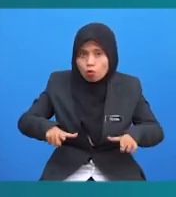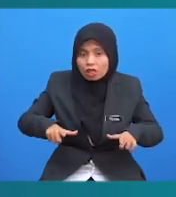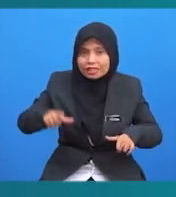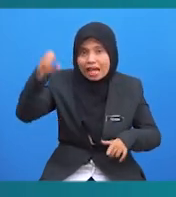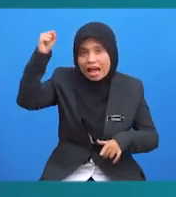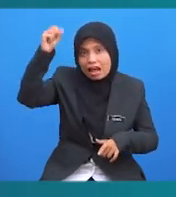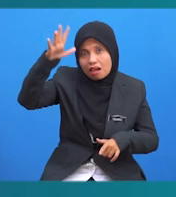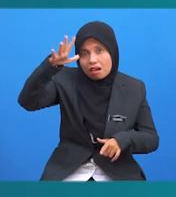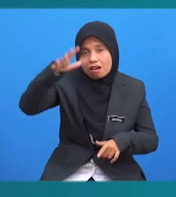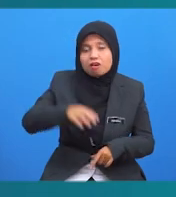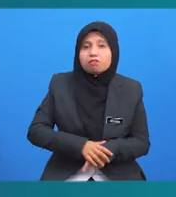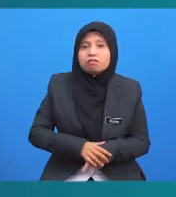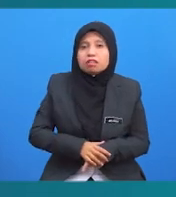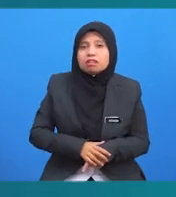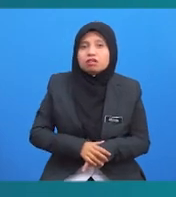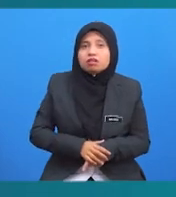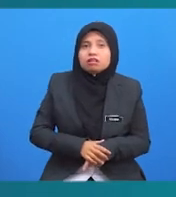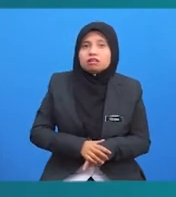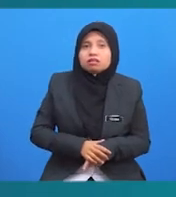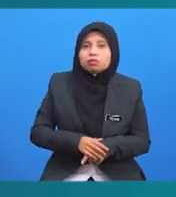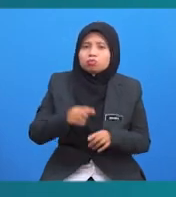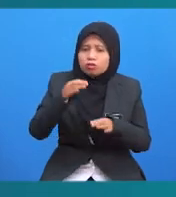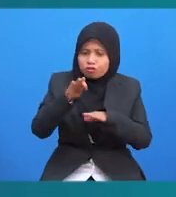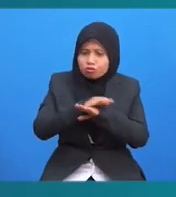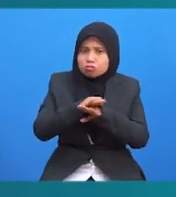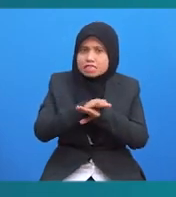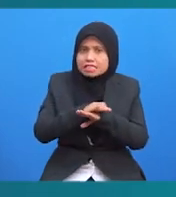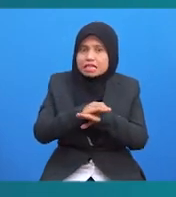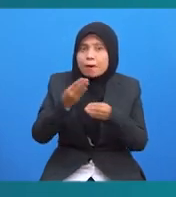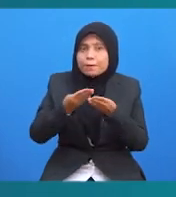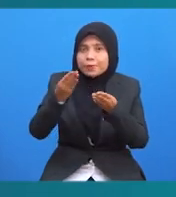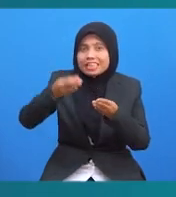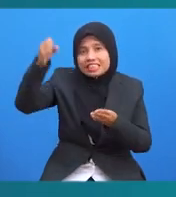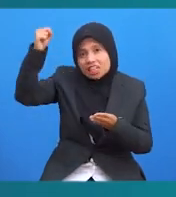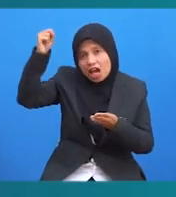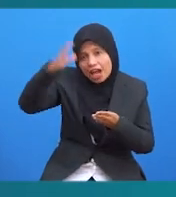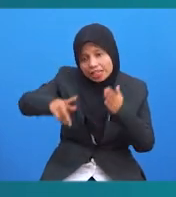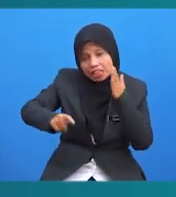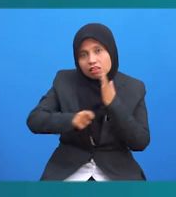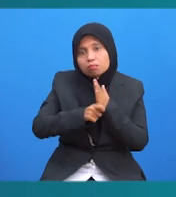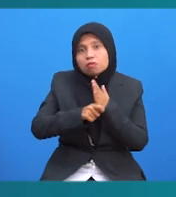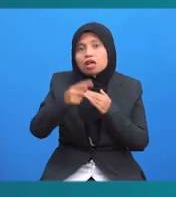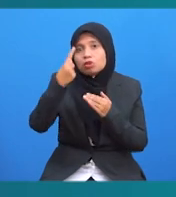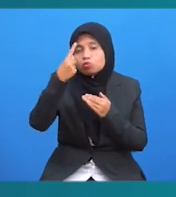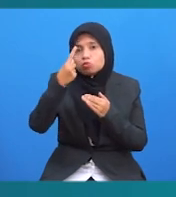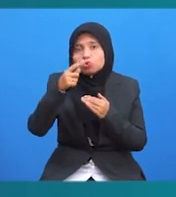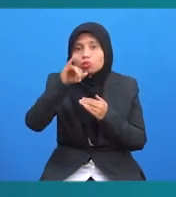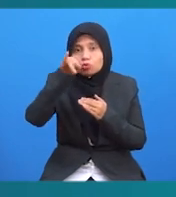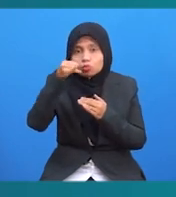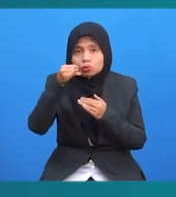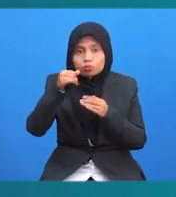ini. Speedlight berfungsi memberi cahaya tambahan kepada juru kamera